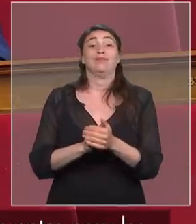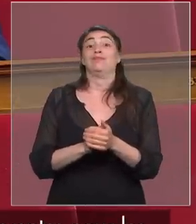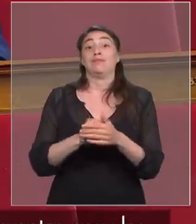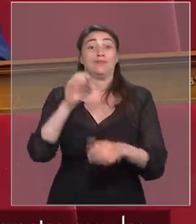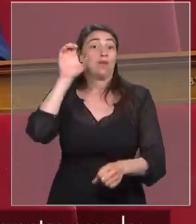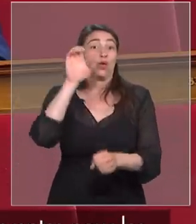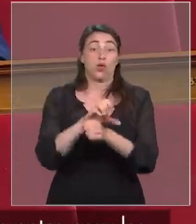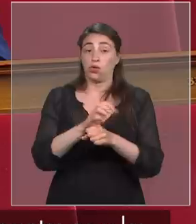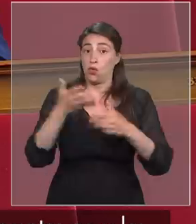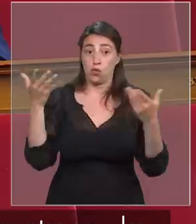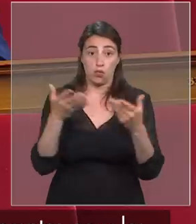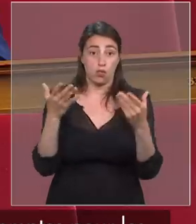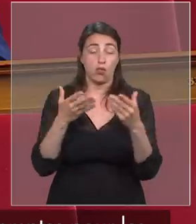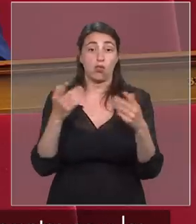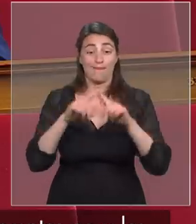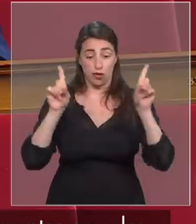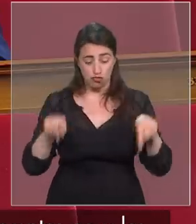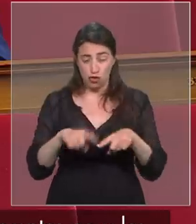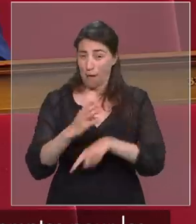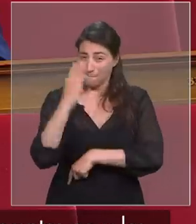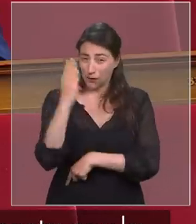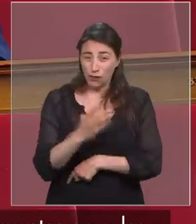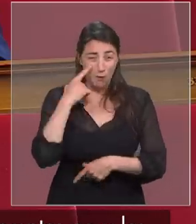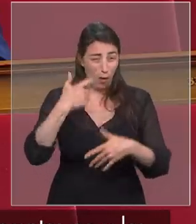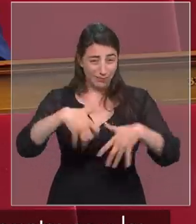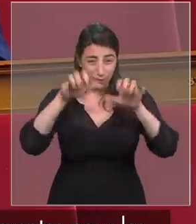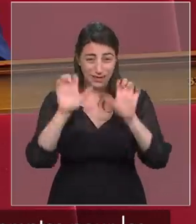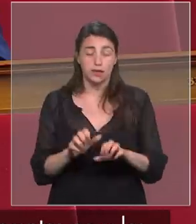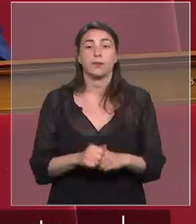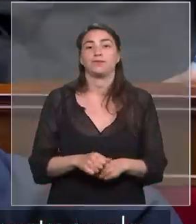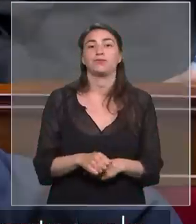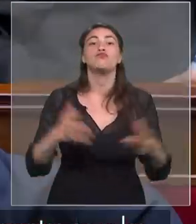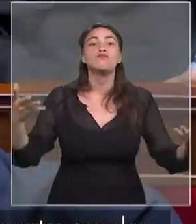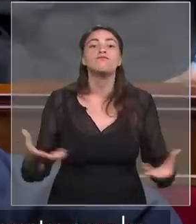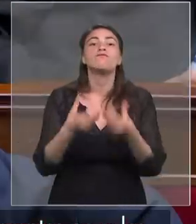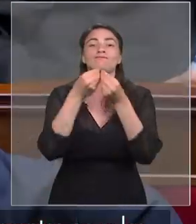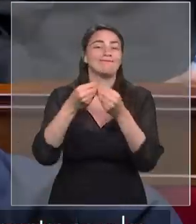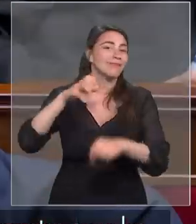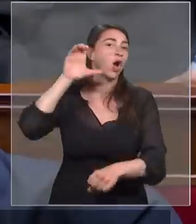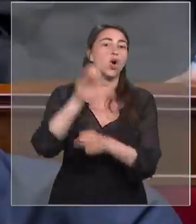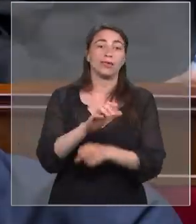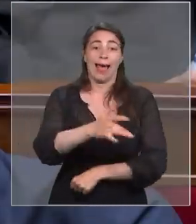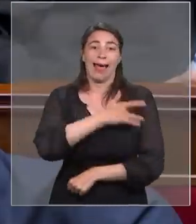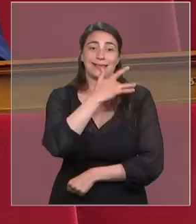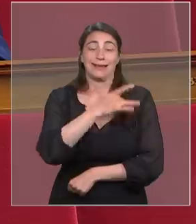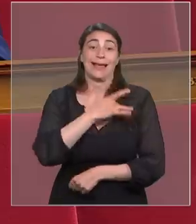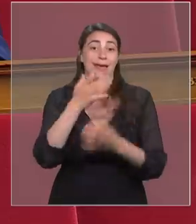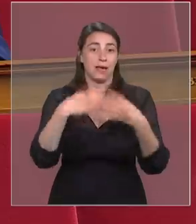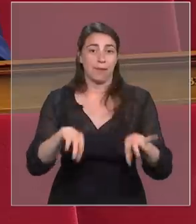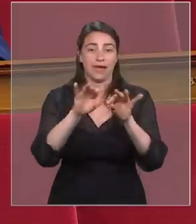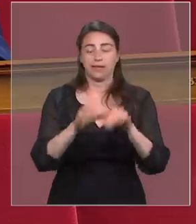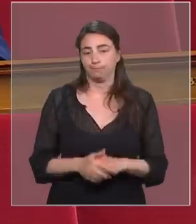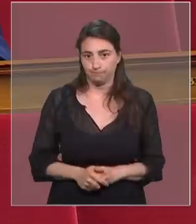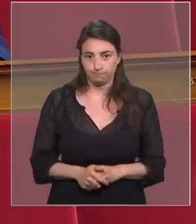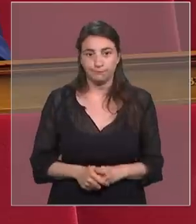pour l'administration et pour nos fonctionnaires, ensemble, contre les intérêts de notre pays. Ici, il y a ceux qui sont contre